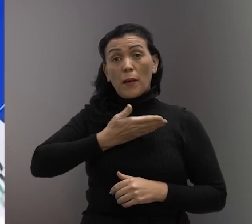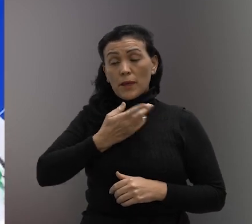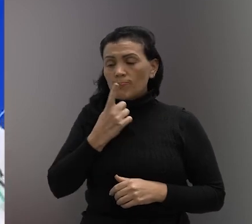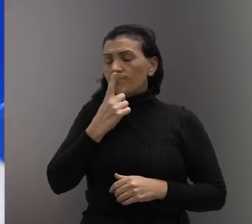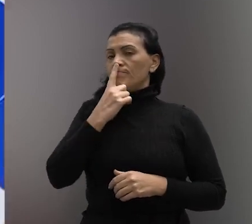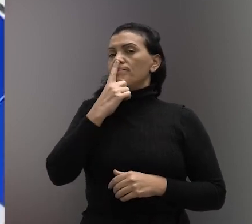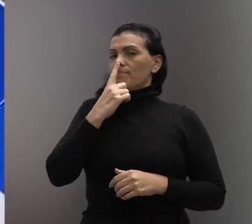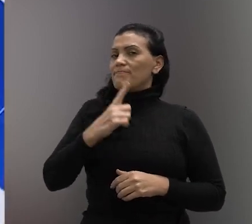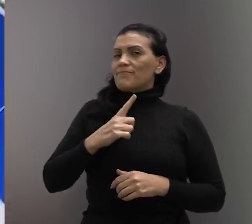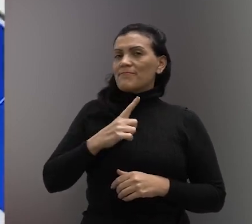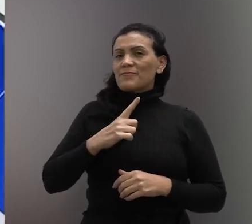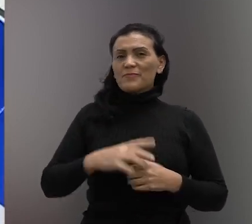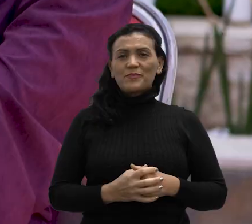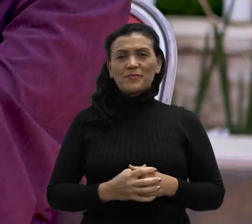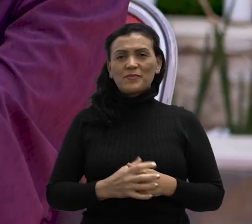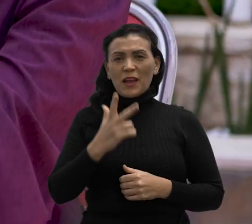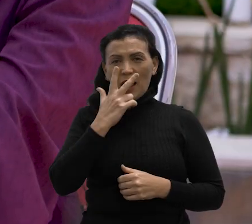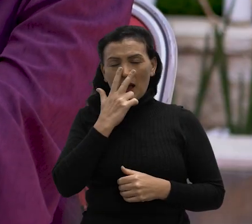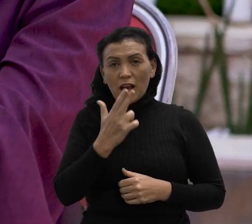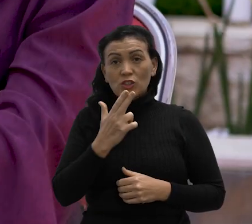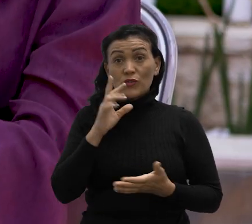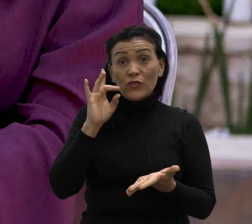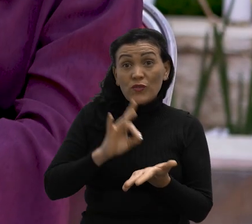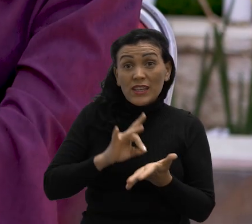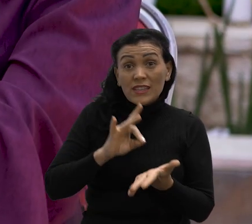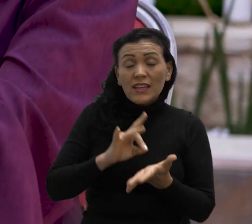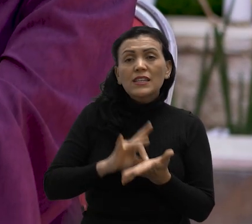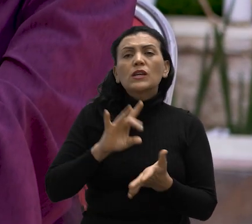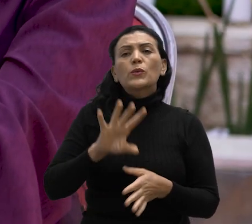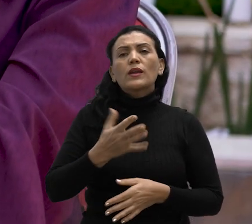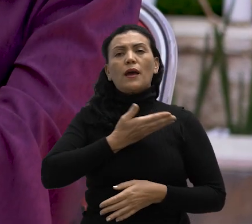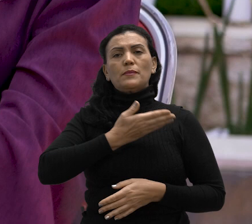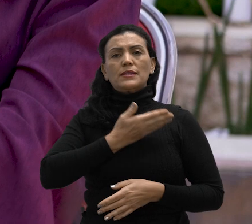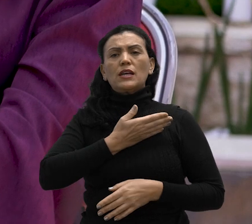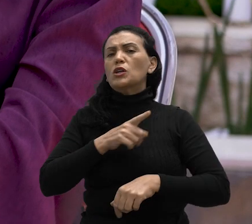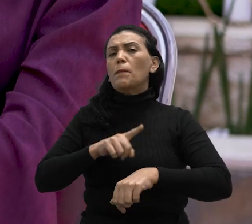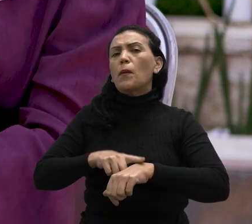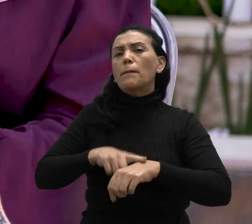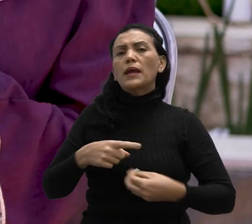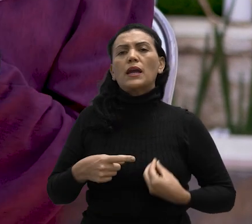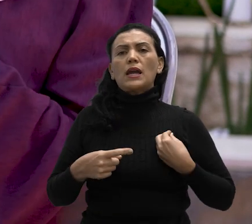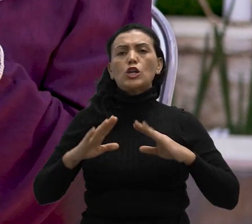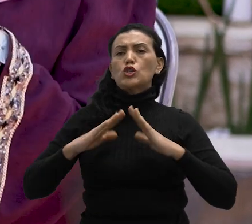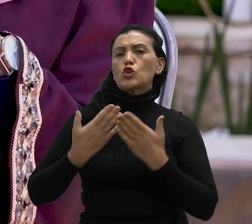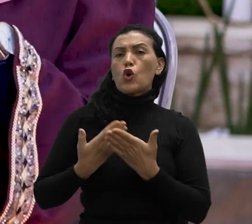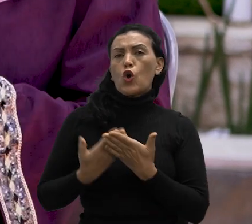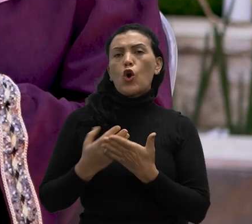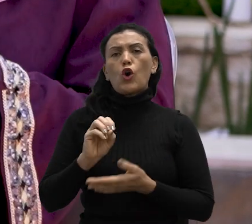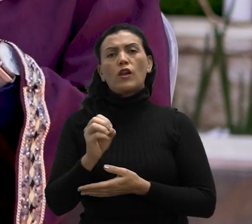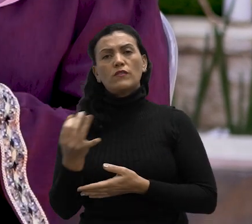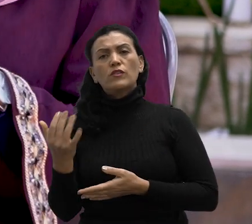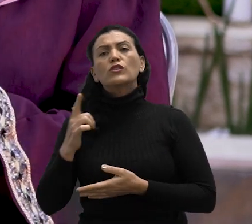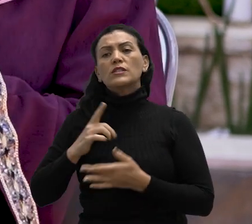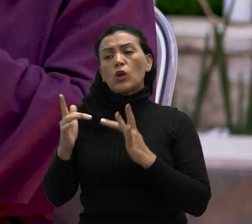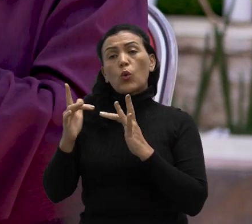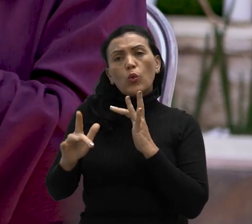عندي أصدقاء مقربين كتير، أصدقاء طبعاً الأصدقاء أنا بحس إنه مش بس فترات، يعني إنه في مثلاً بيحكوا فترة المدرسة خلص